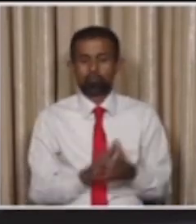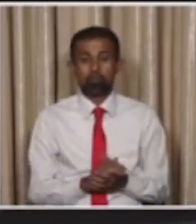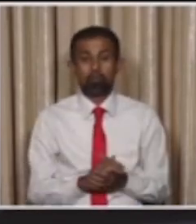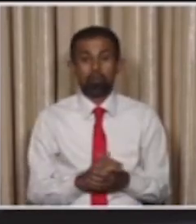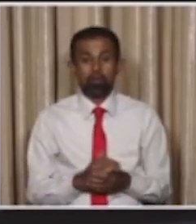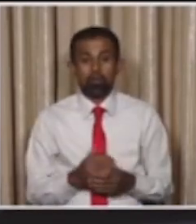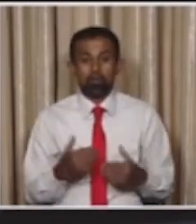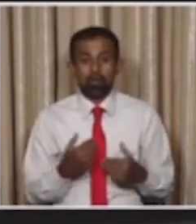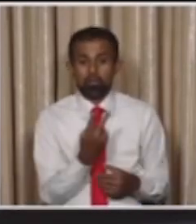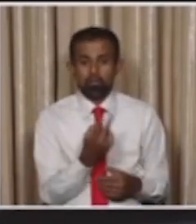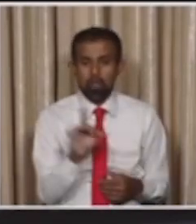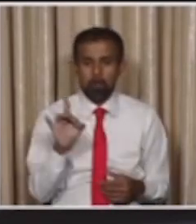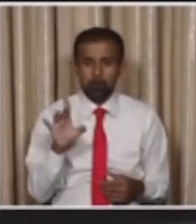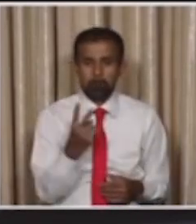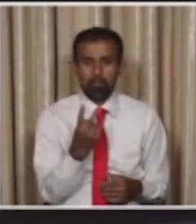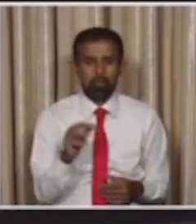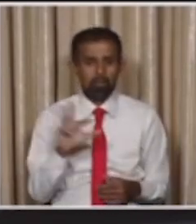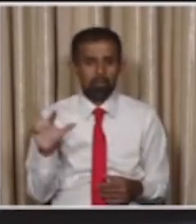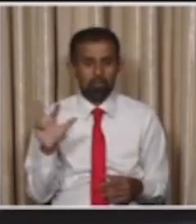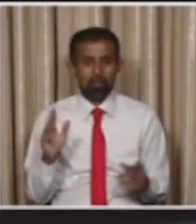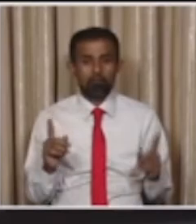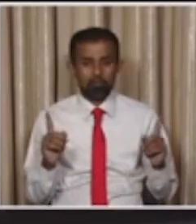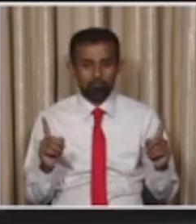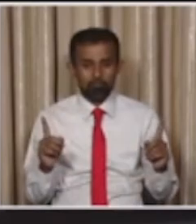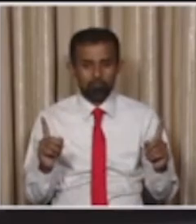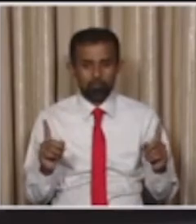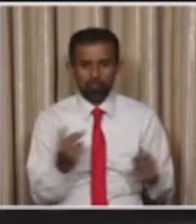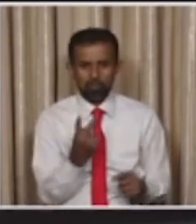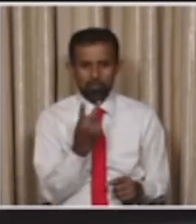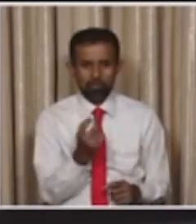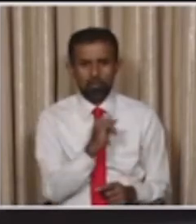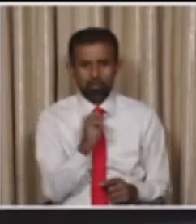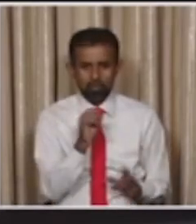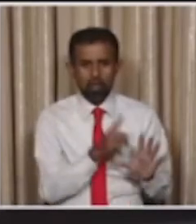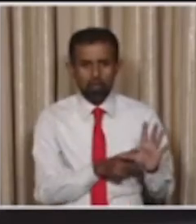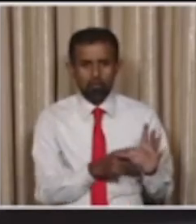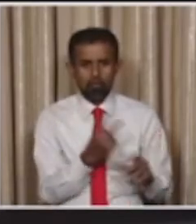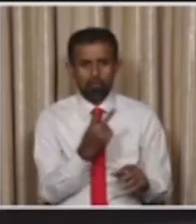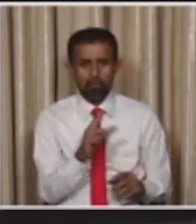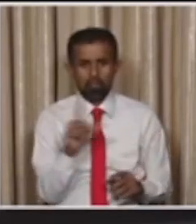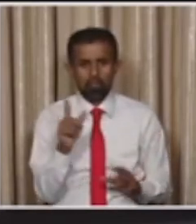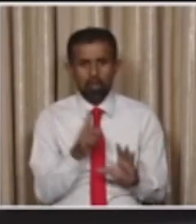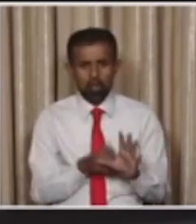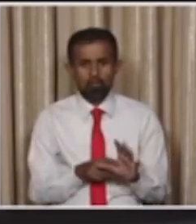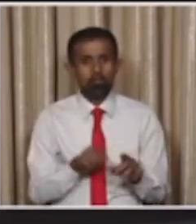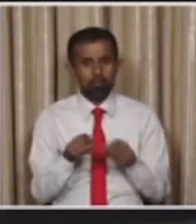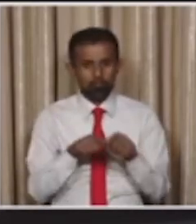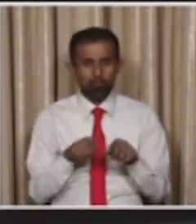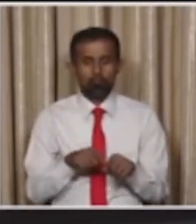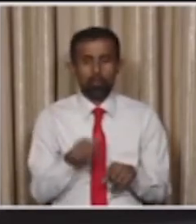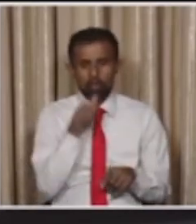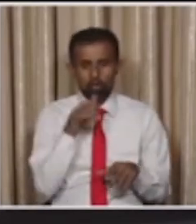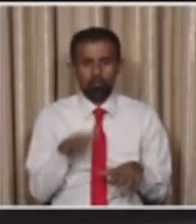අපේ 2015-2019 කාල සීමාවෙත් 2016 වර්ෂයේත් 2017 වර්ෂයේත් මේ ආකාරයටම